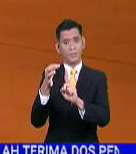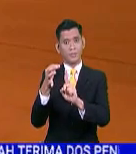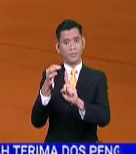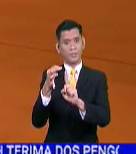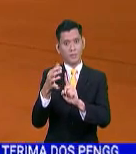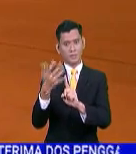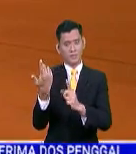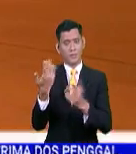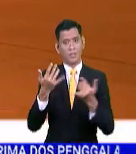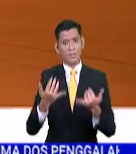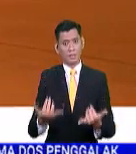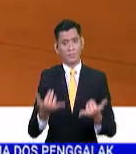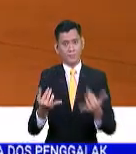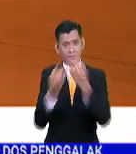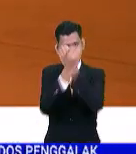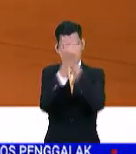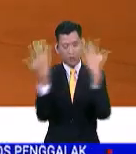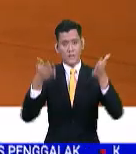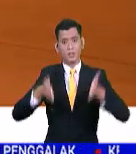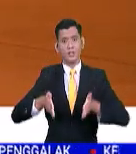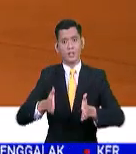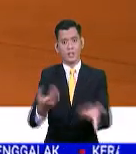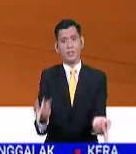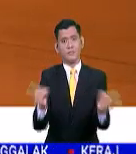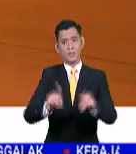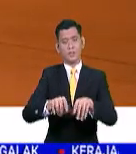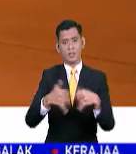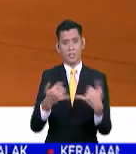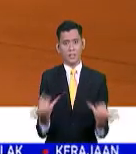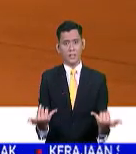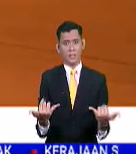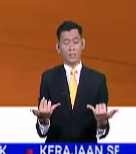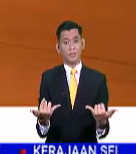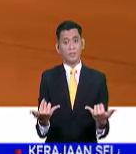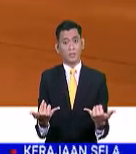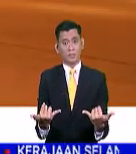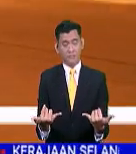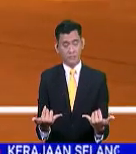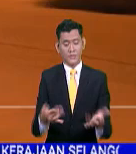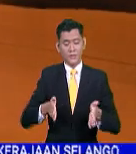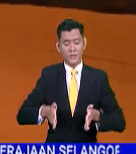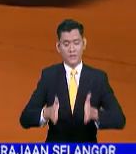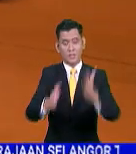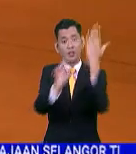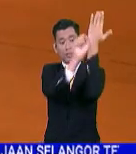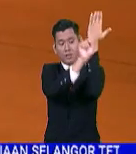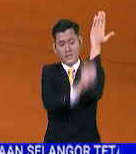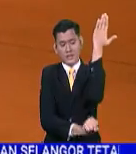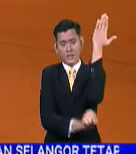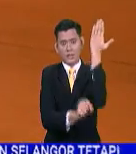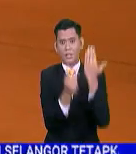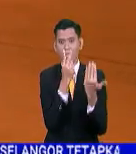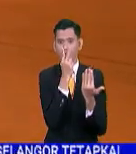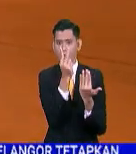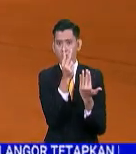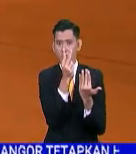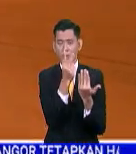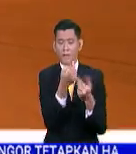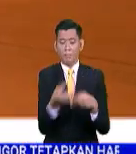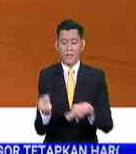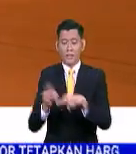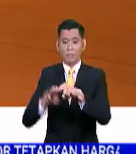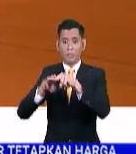trafik. Sebentar tadi pihak PLAS memaklumkan trafik dari arah selatan menunjukkan pertambahan dan mula bergerak perlahan